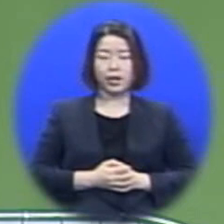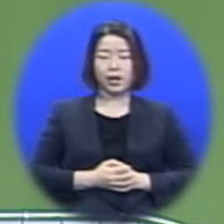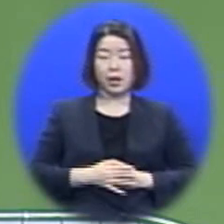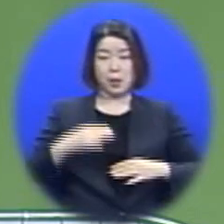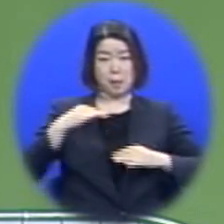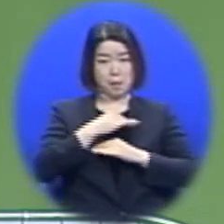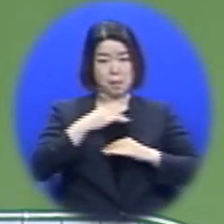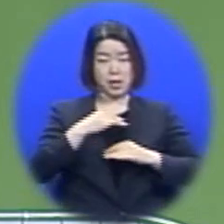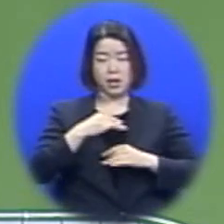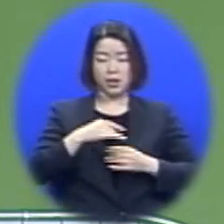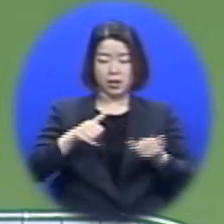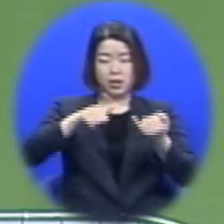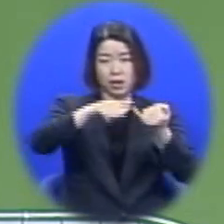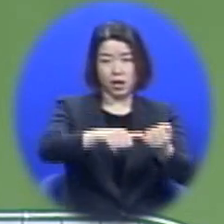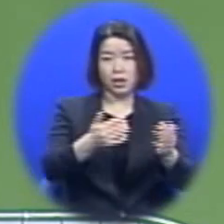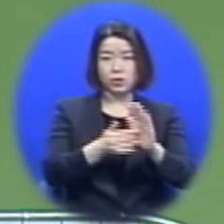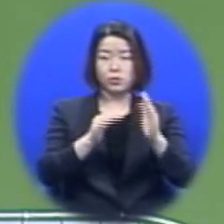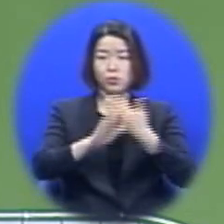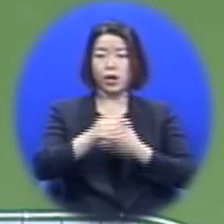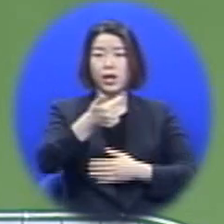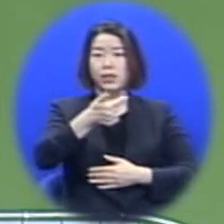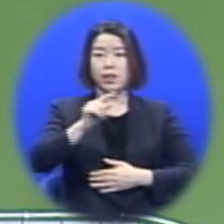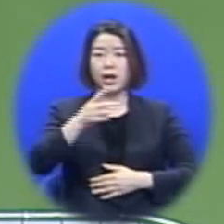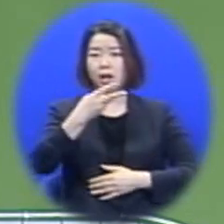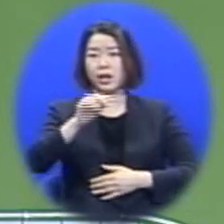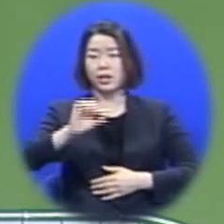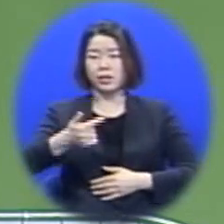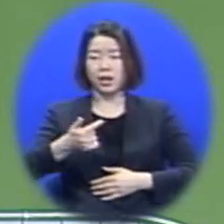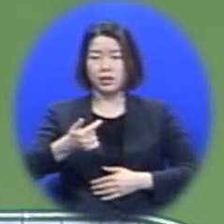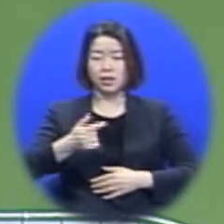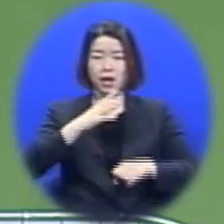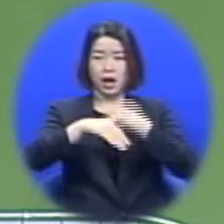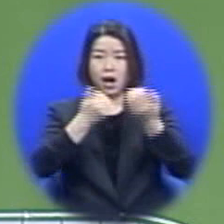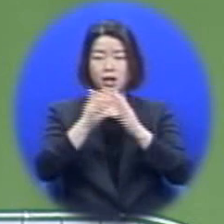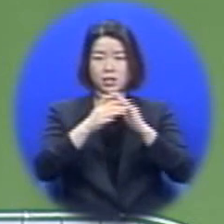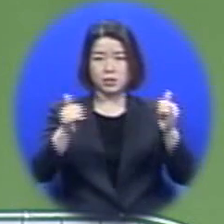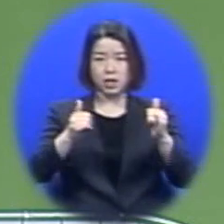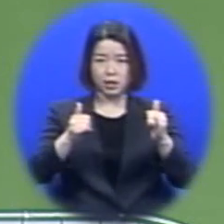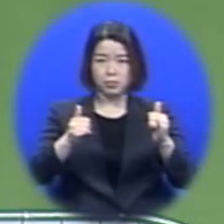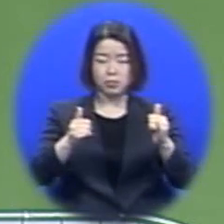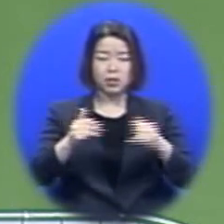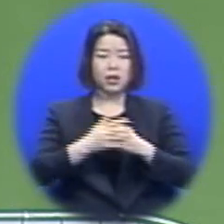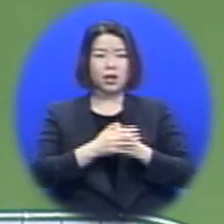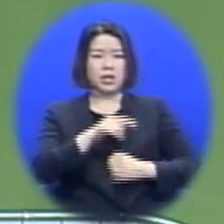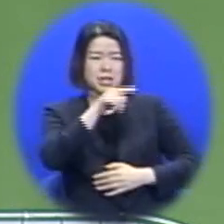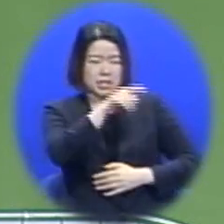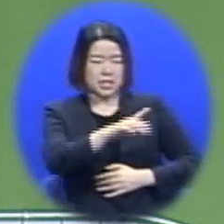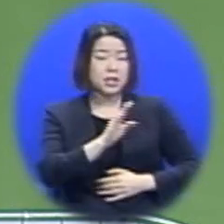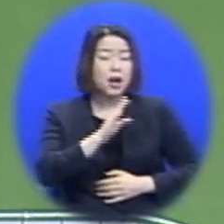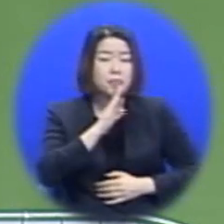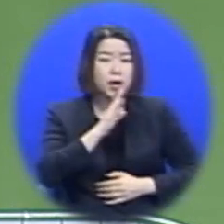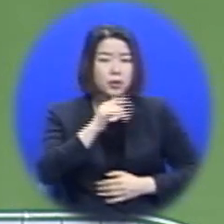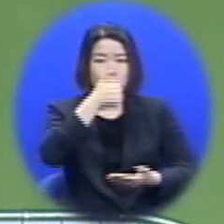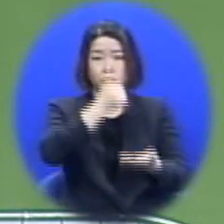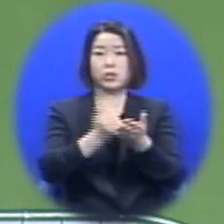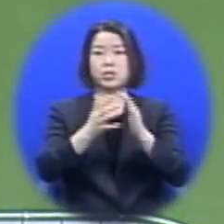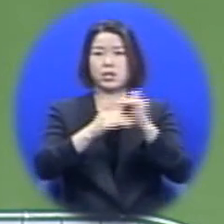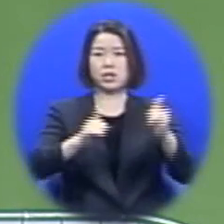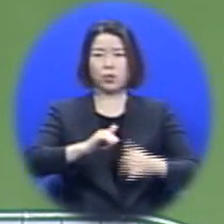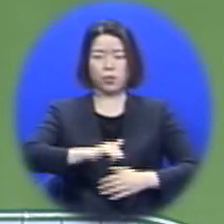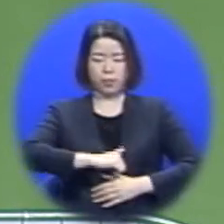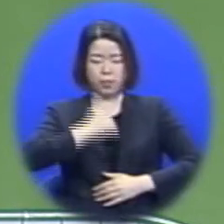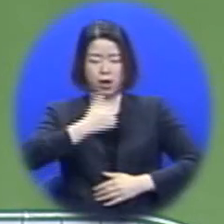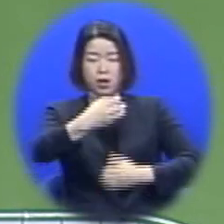바세바가 간음하고 난 다음에 나단 선지자가 네가 바로 그 죄인이라고 하나님의 진노를 전해 주었을